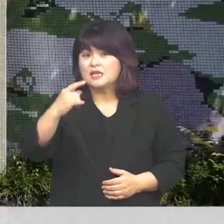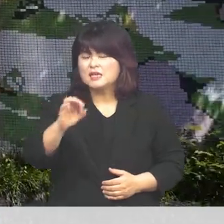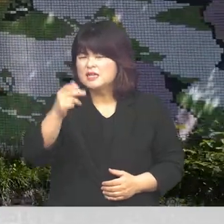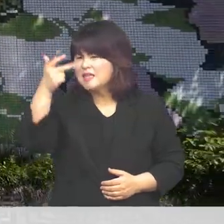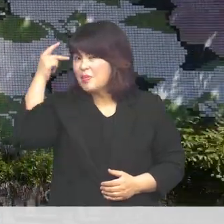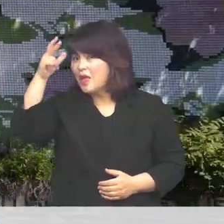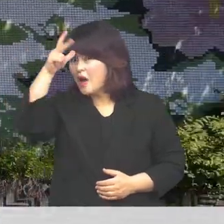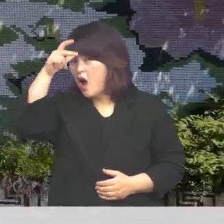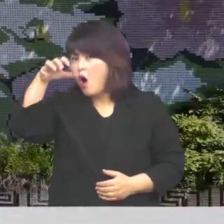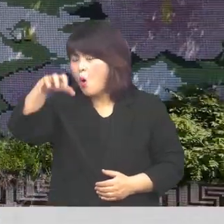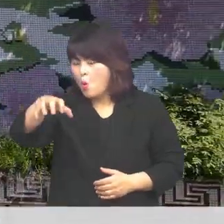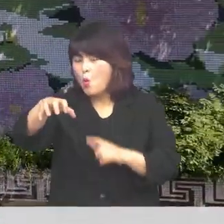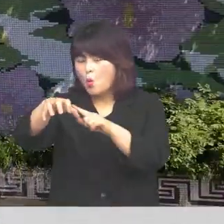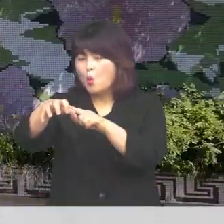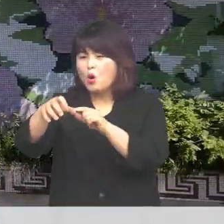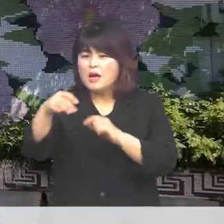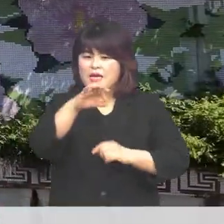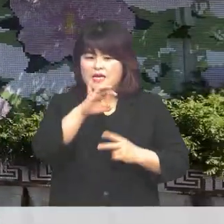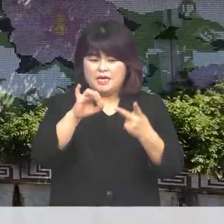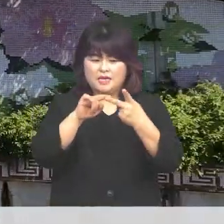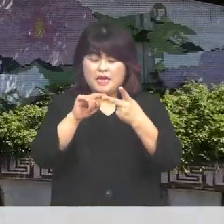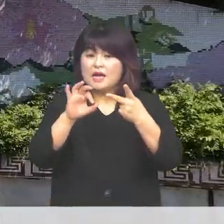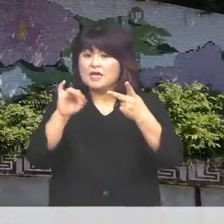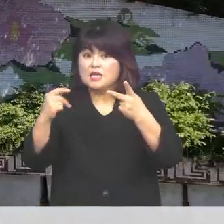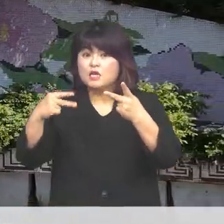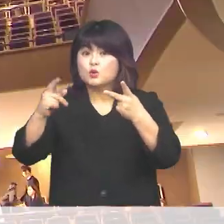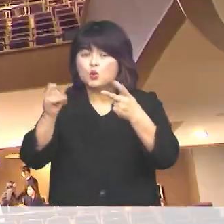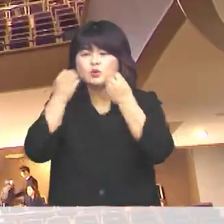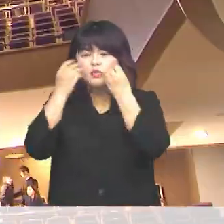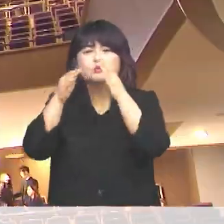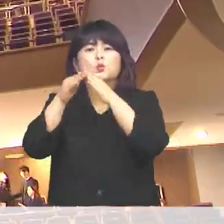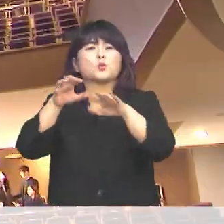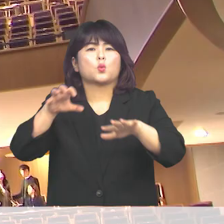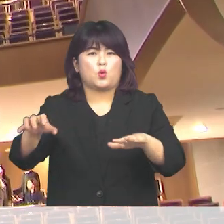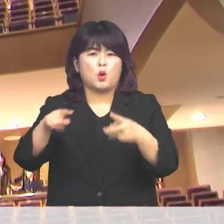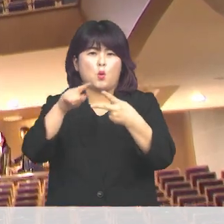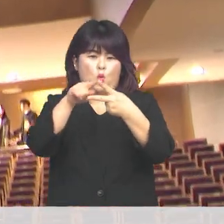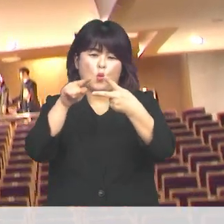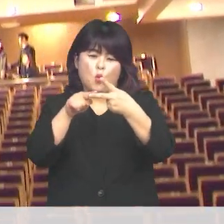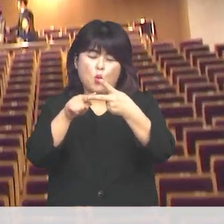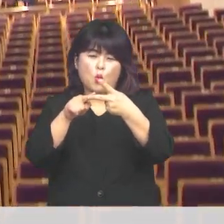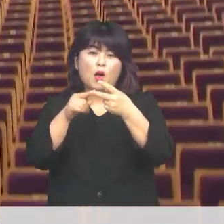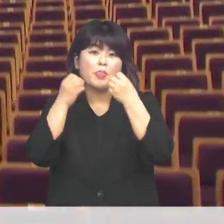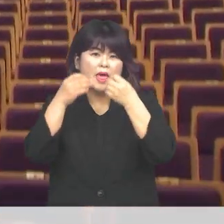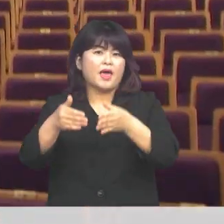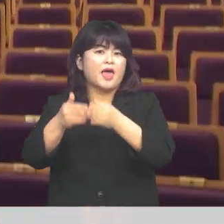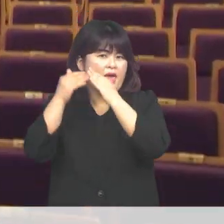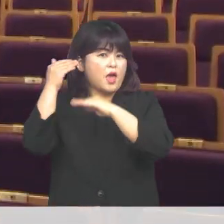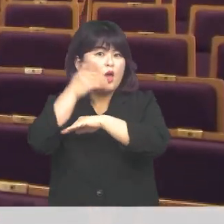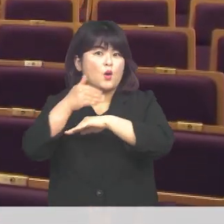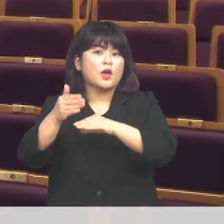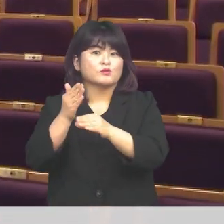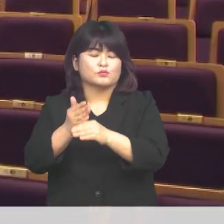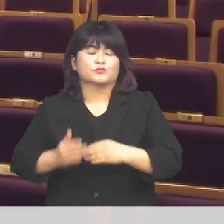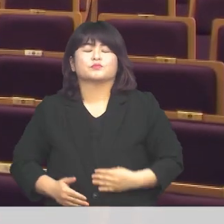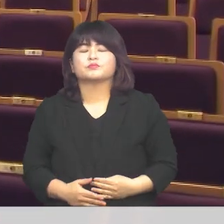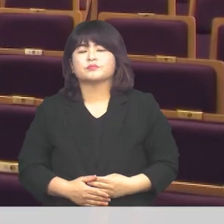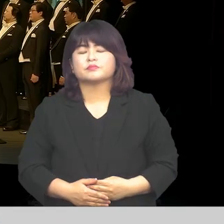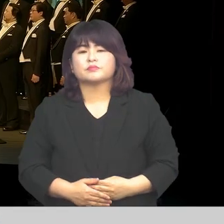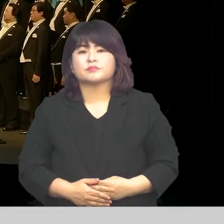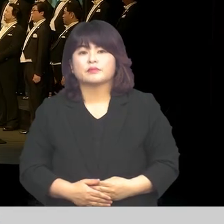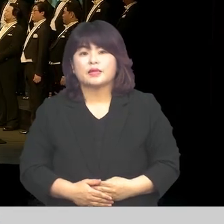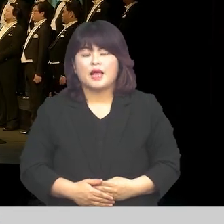옛 경찰대 부지와 처인구 이동읍 신도시에 다시 또